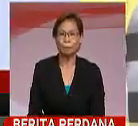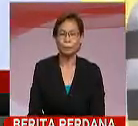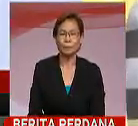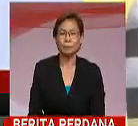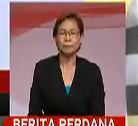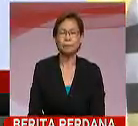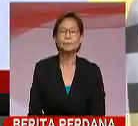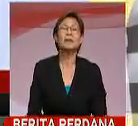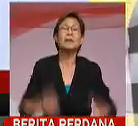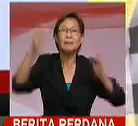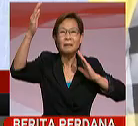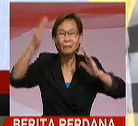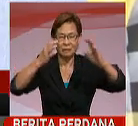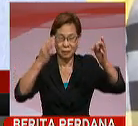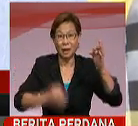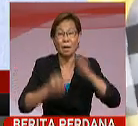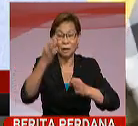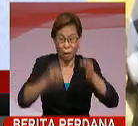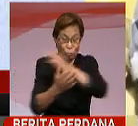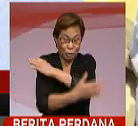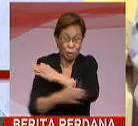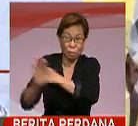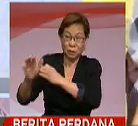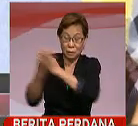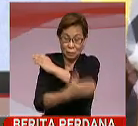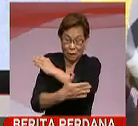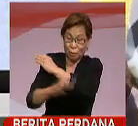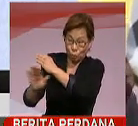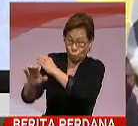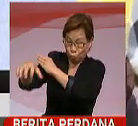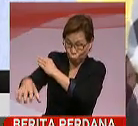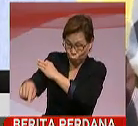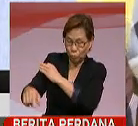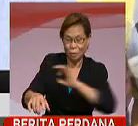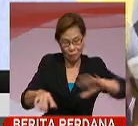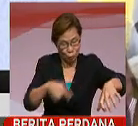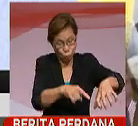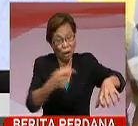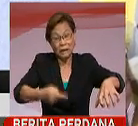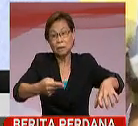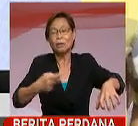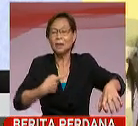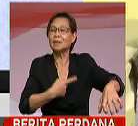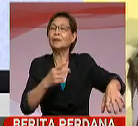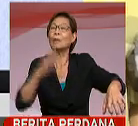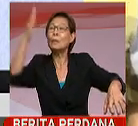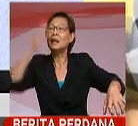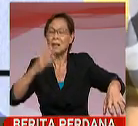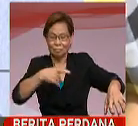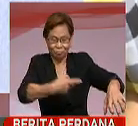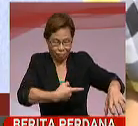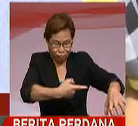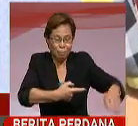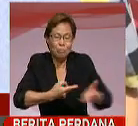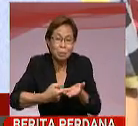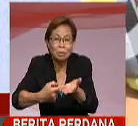Tetapi kalau negara itu sudah diisytihar sebagai kawasan hijau, maka kita bersedia untuk membincangkan